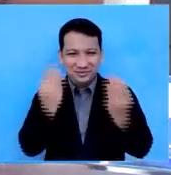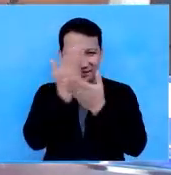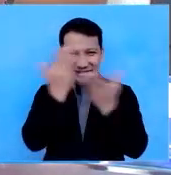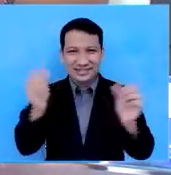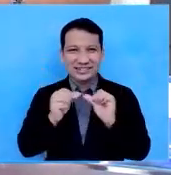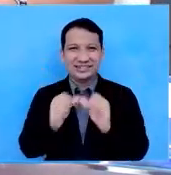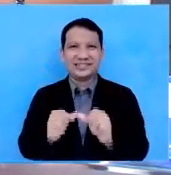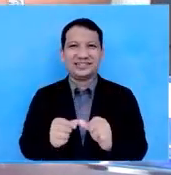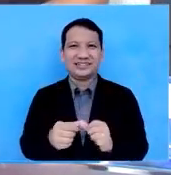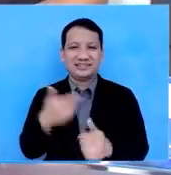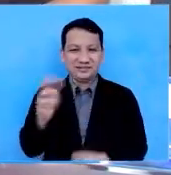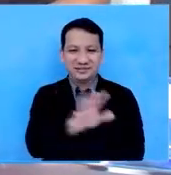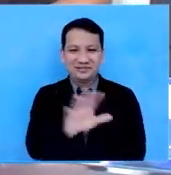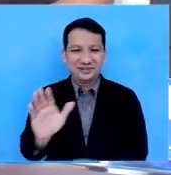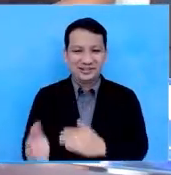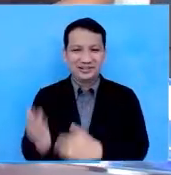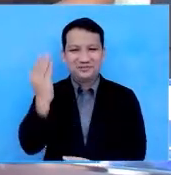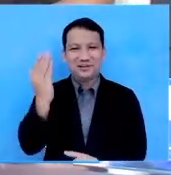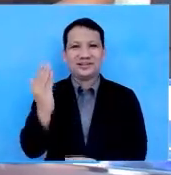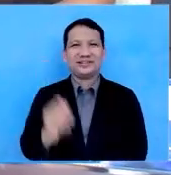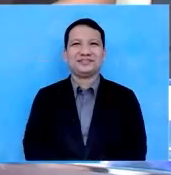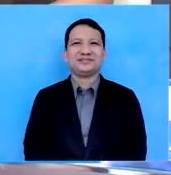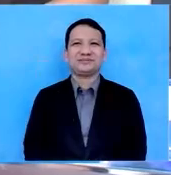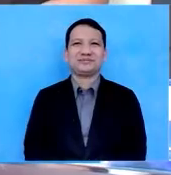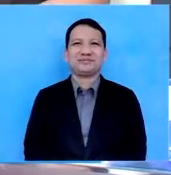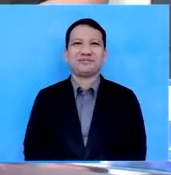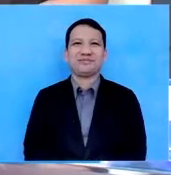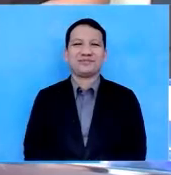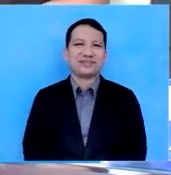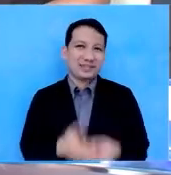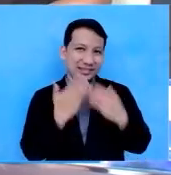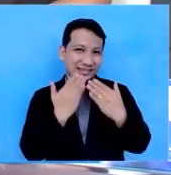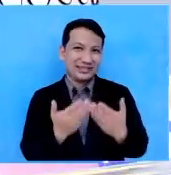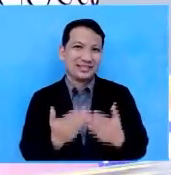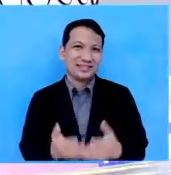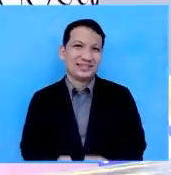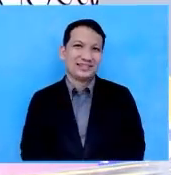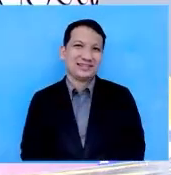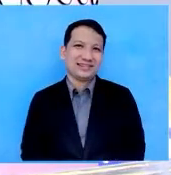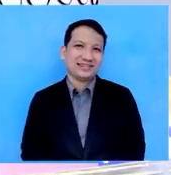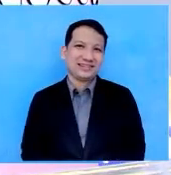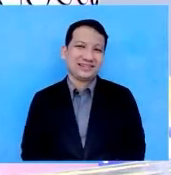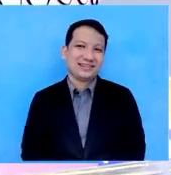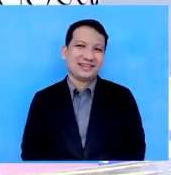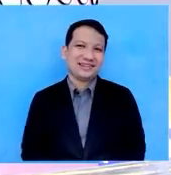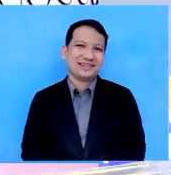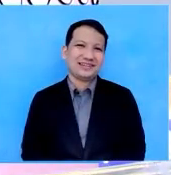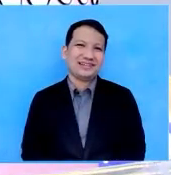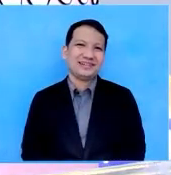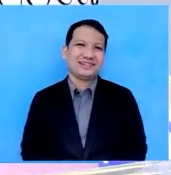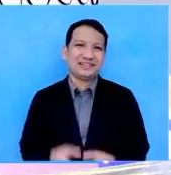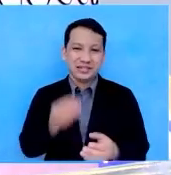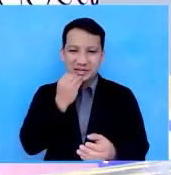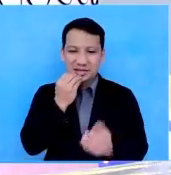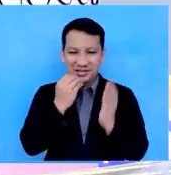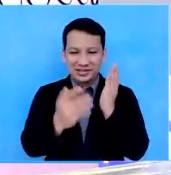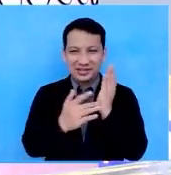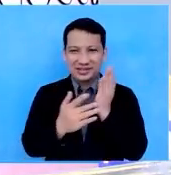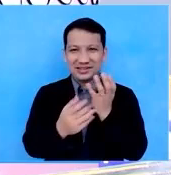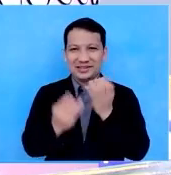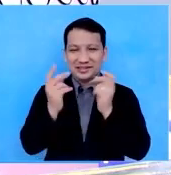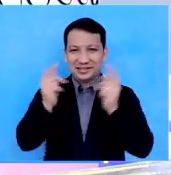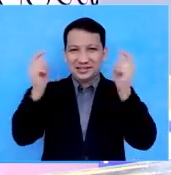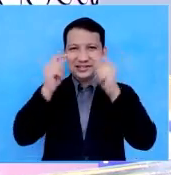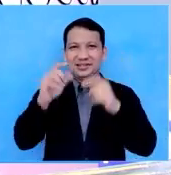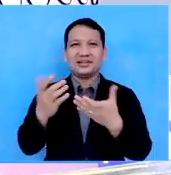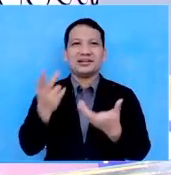your frontline sa Umaga family. And at salamat din sa'yo. Thank you din po. Food technologist, Chef Prisha. Saan ba